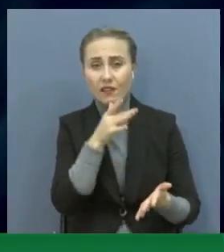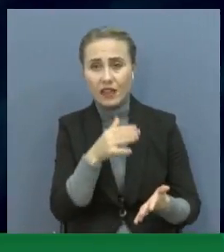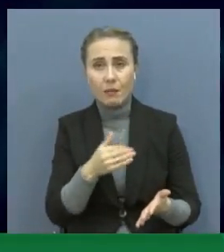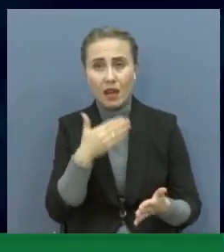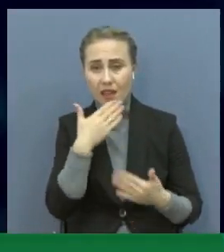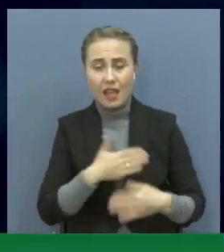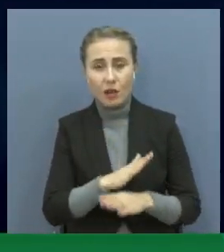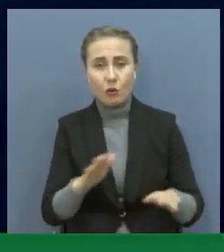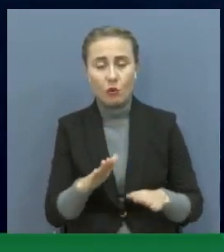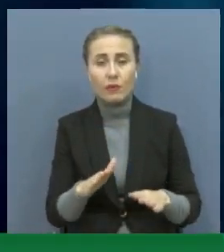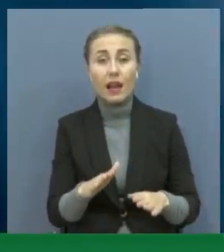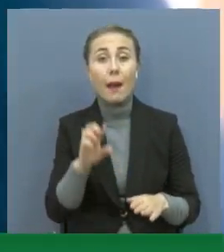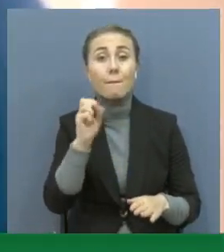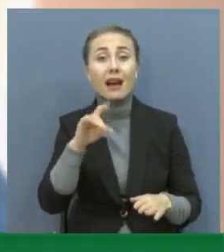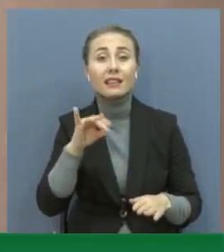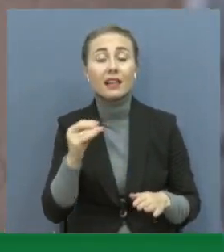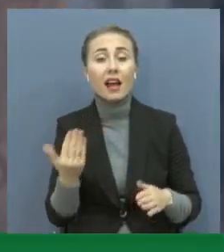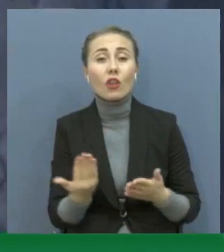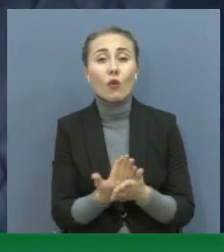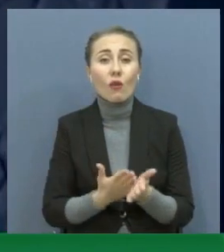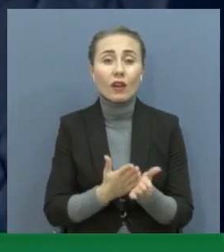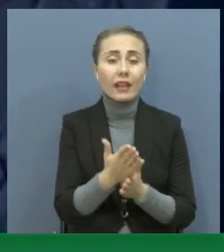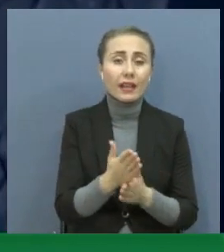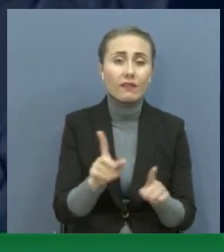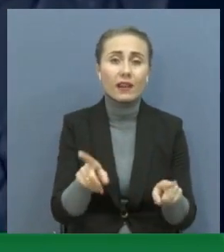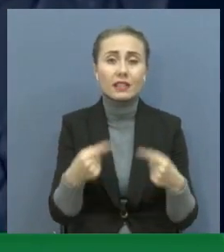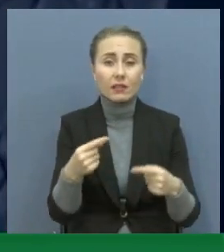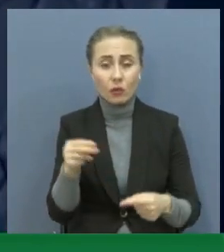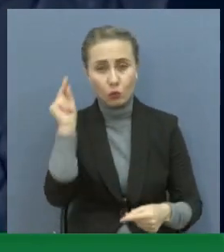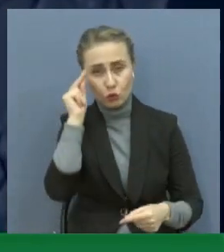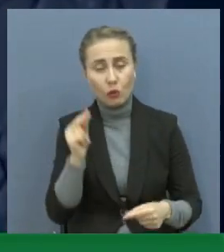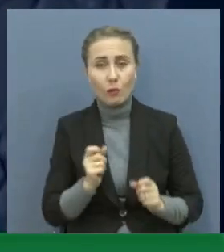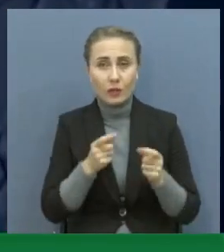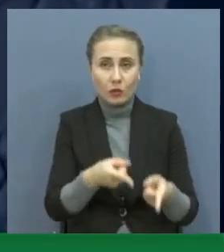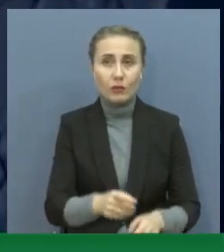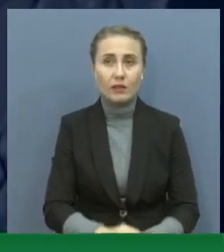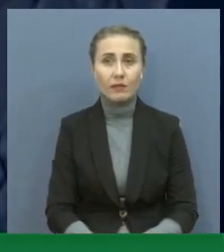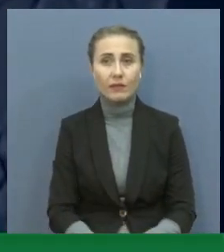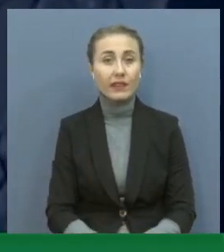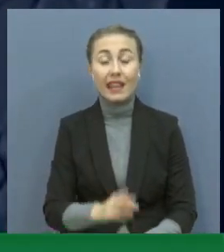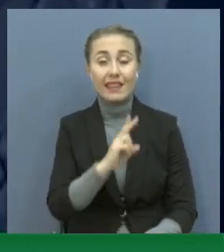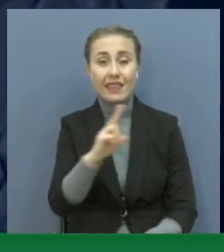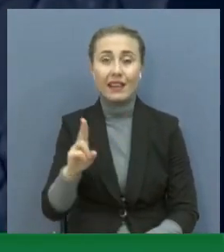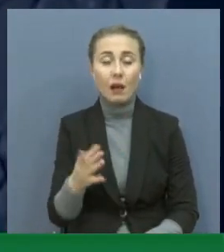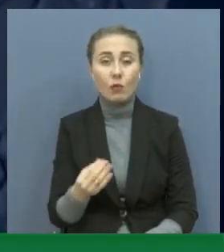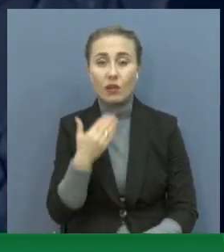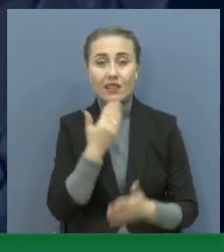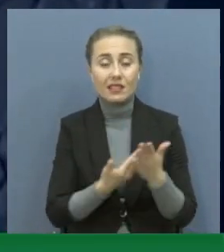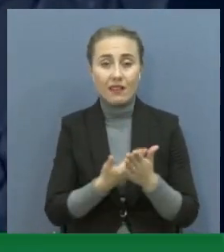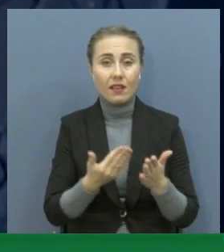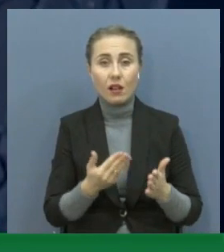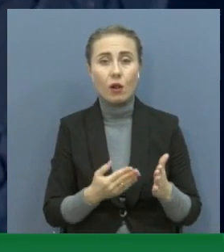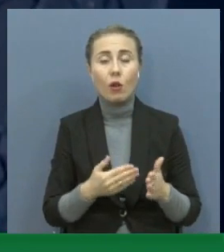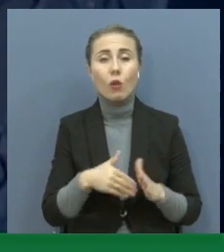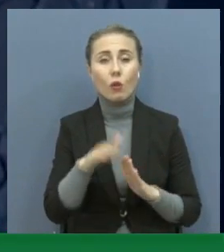Батырхан направил былой азарт в новое русло и восстановился на учебу. Ну, никому не советую. Лучше